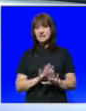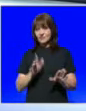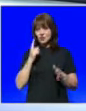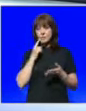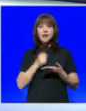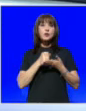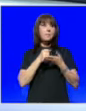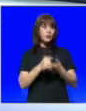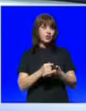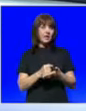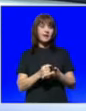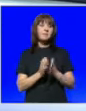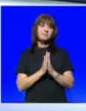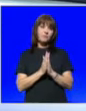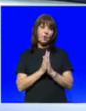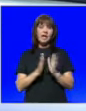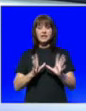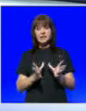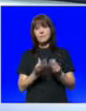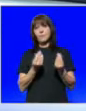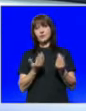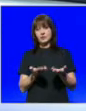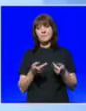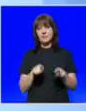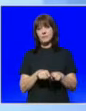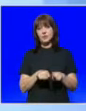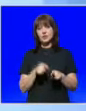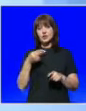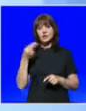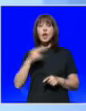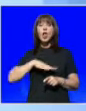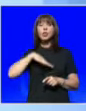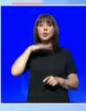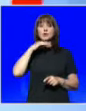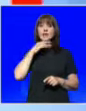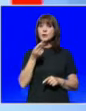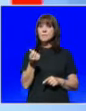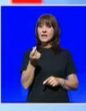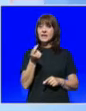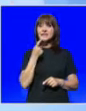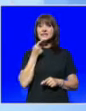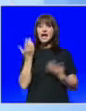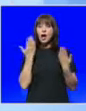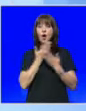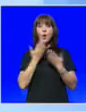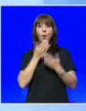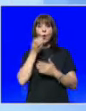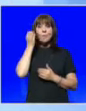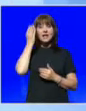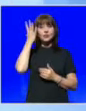бюджета и ви моля да започнем с него нашия разговор. Достатъчни ли ще са парите за образование в този